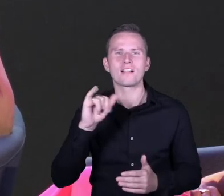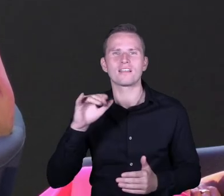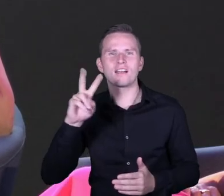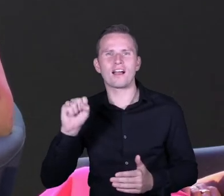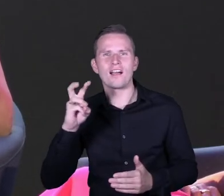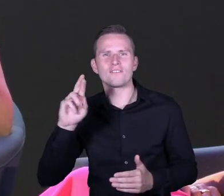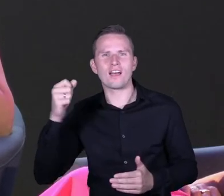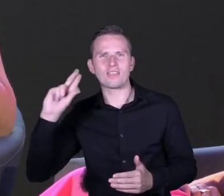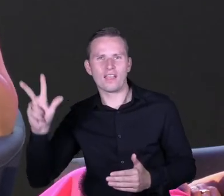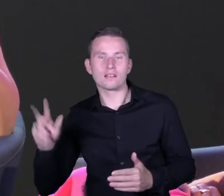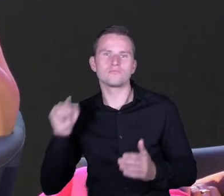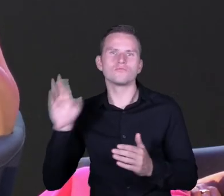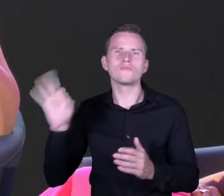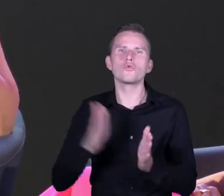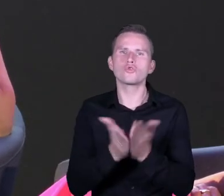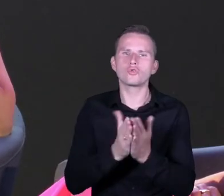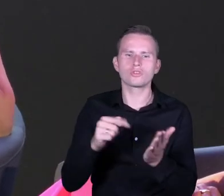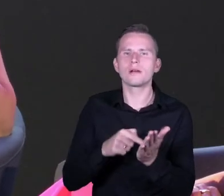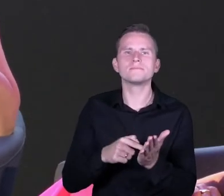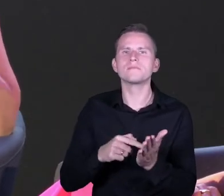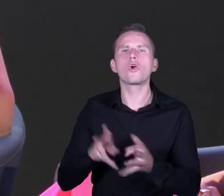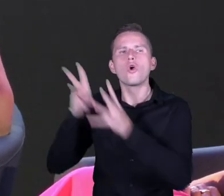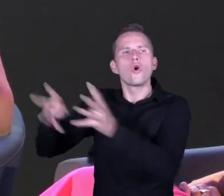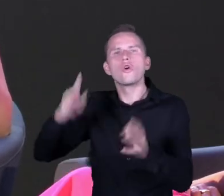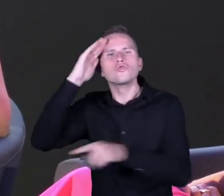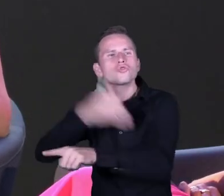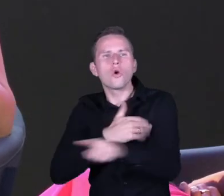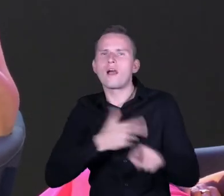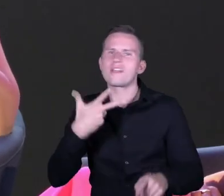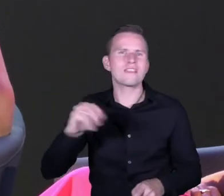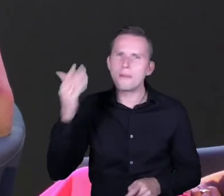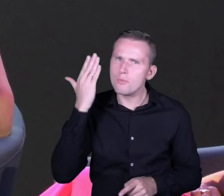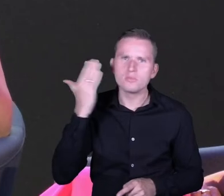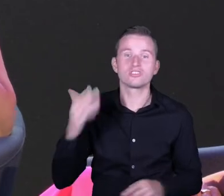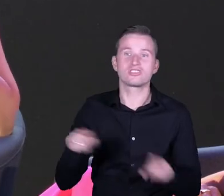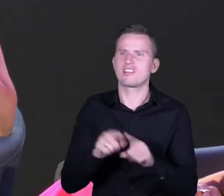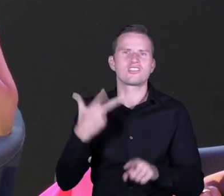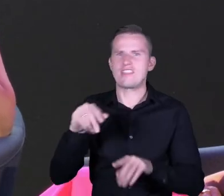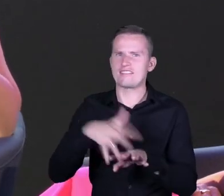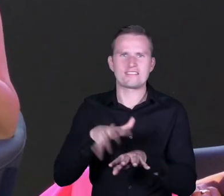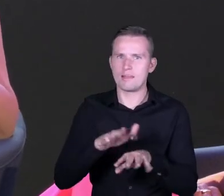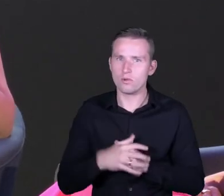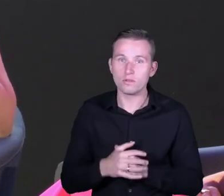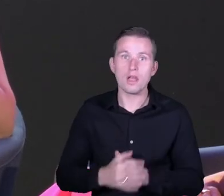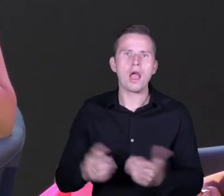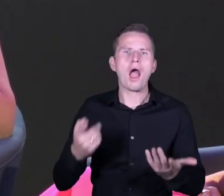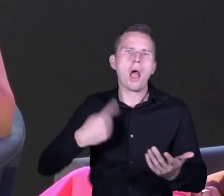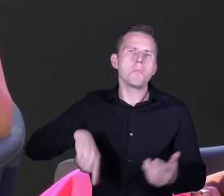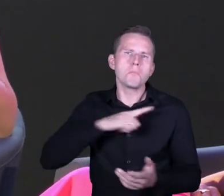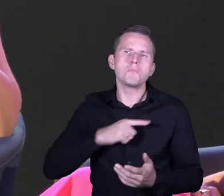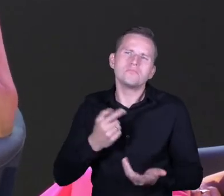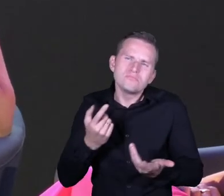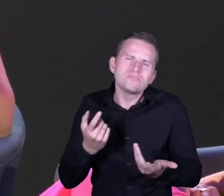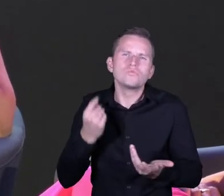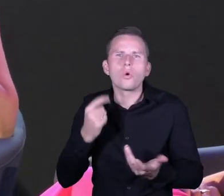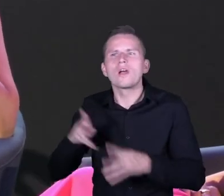wydał Znak, która jest książką o szkołach w zasadzie niepublicznych i w zasadzie niesystemowych. A my o publicznych trochę, niektórych też, ale